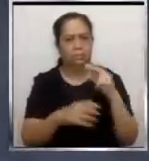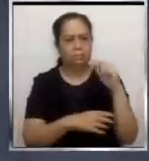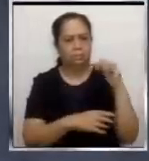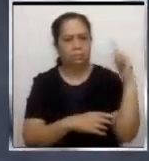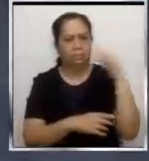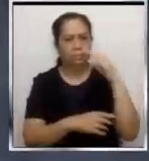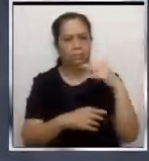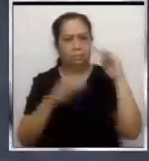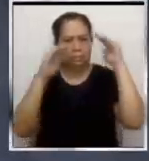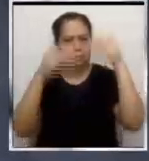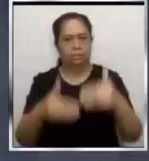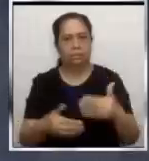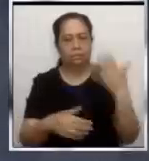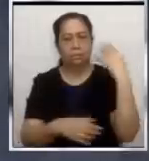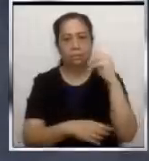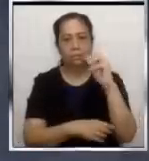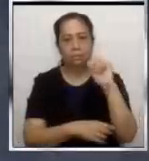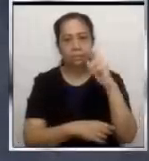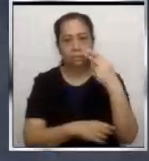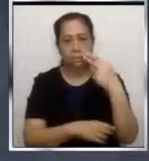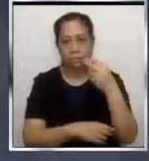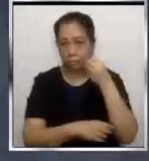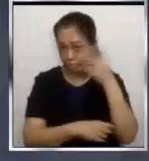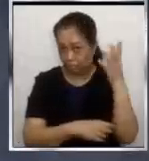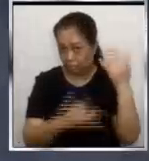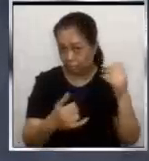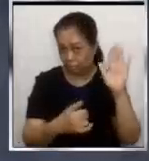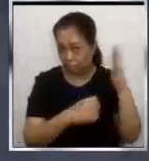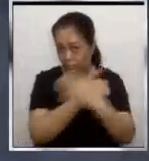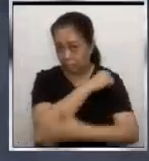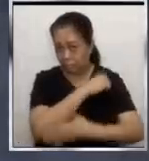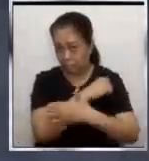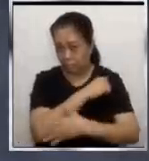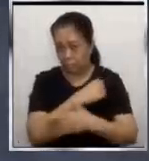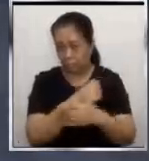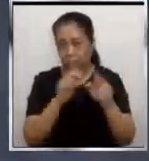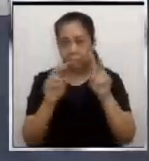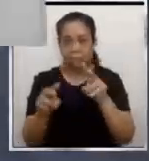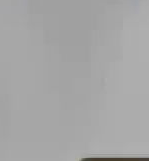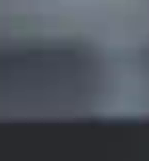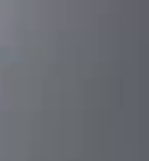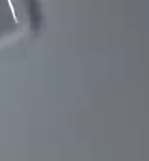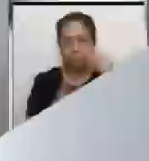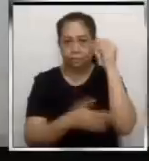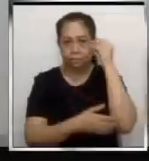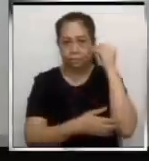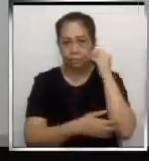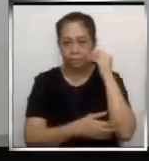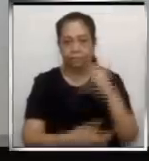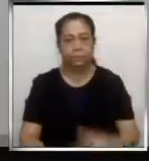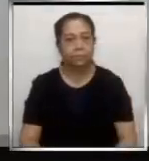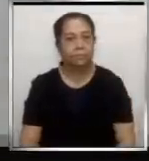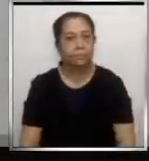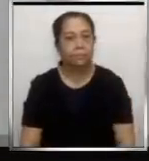Marso. Makauwi na kaya siya sa kanyang bansa? Nakatutok si Oscar Oida.